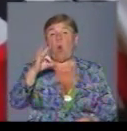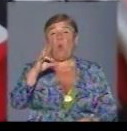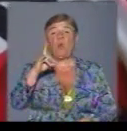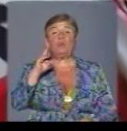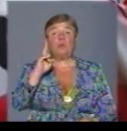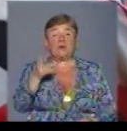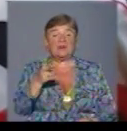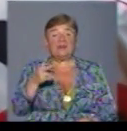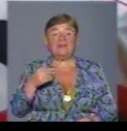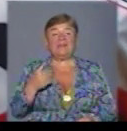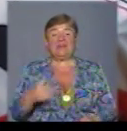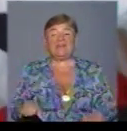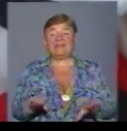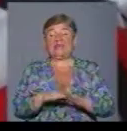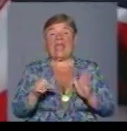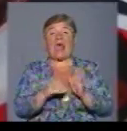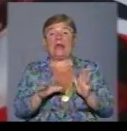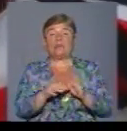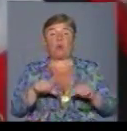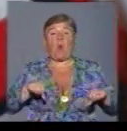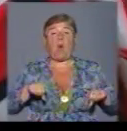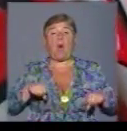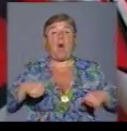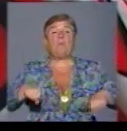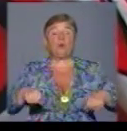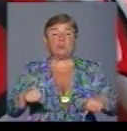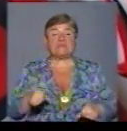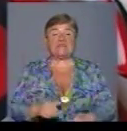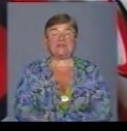місяці стартував на електромотоциклі.